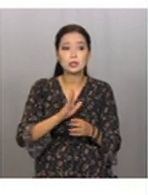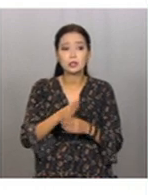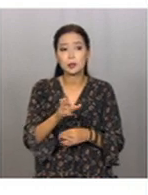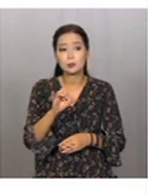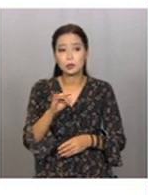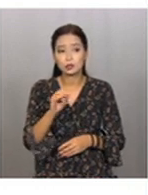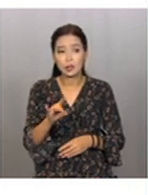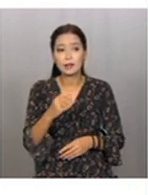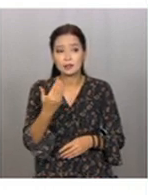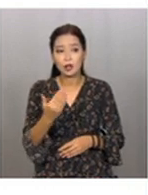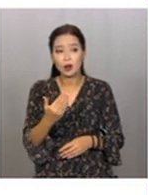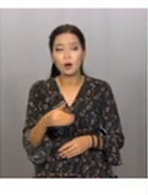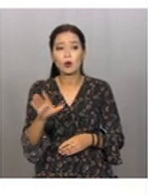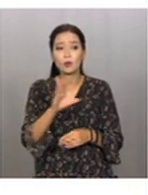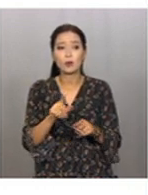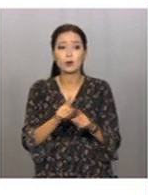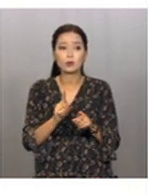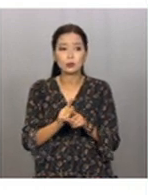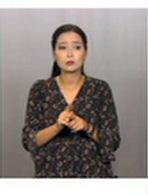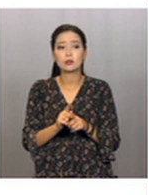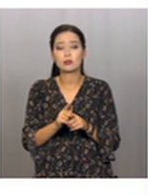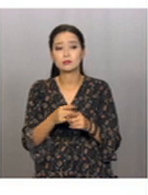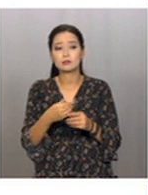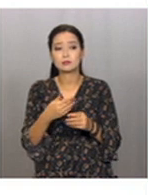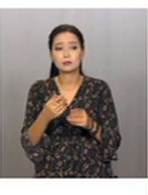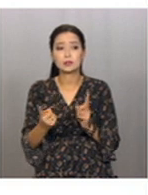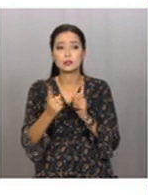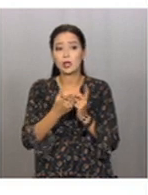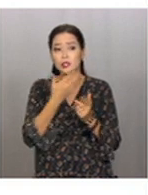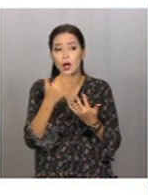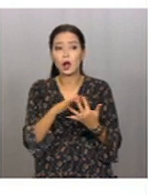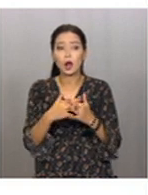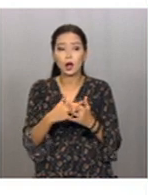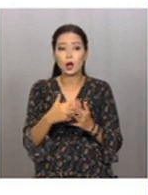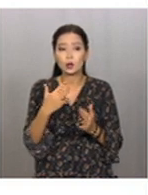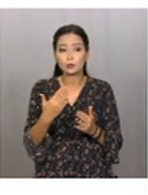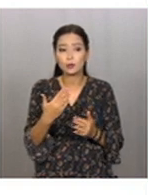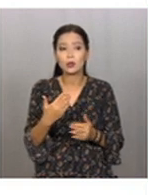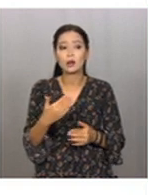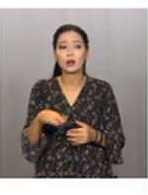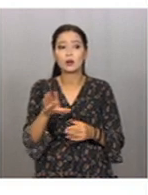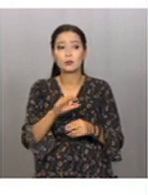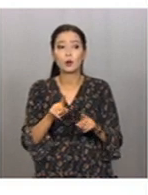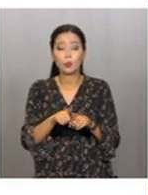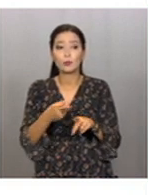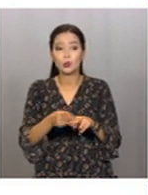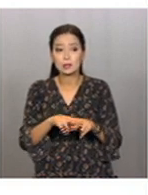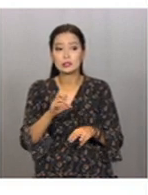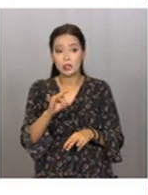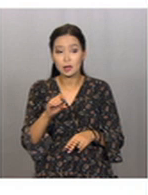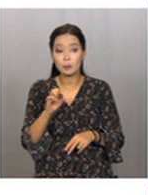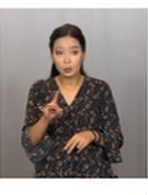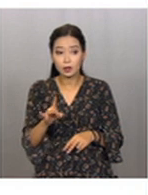өктемге жүрген шығар, ауылы Тұрысбектің өлері жері. Бұл үйде Сара бар ма, отыр неғып,